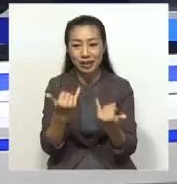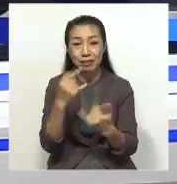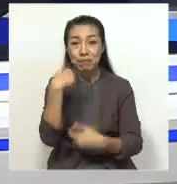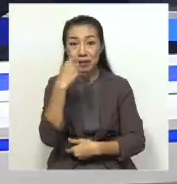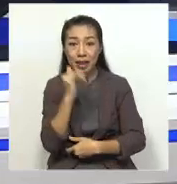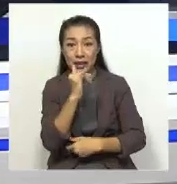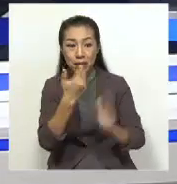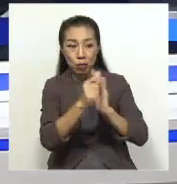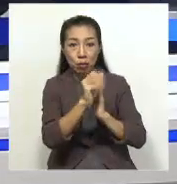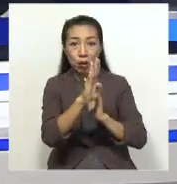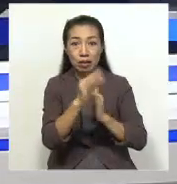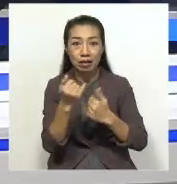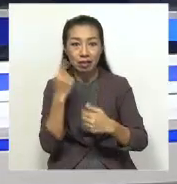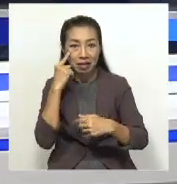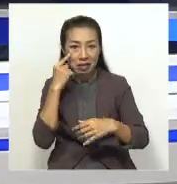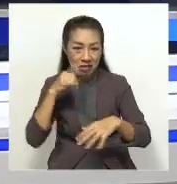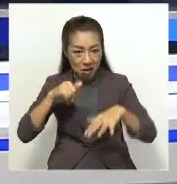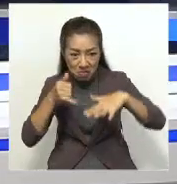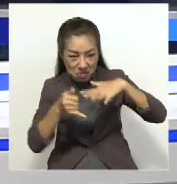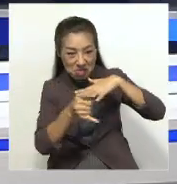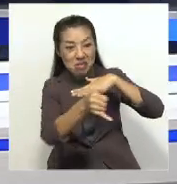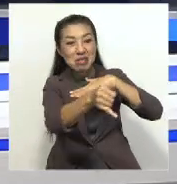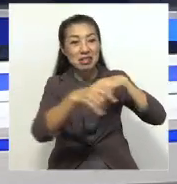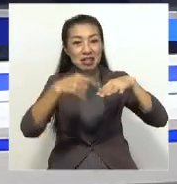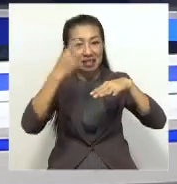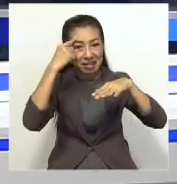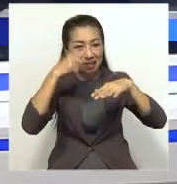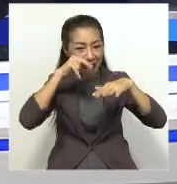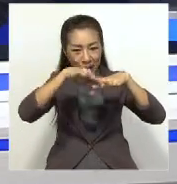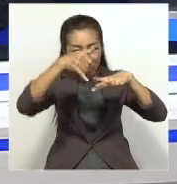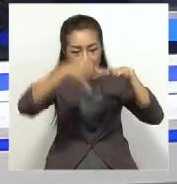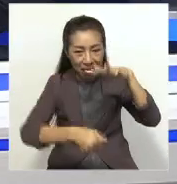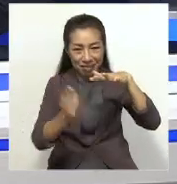ใครเดินทางไปก็ระวังนะครับไม่ต้องเดินเข้าไปลึกนะ ระวังจมน้ำนะครับ ค่ะ คุณผู้ชม